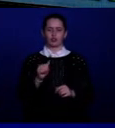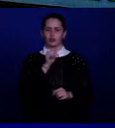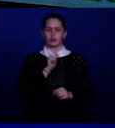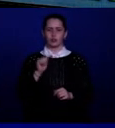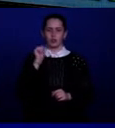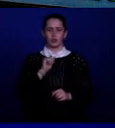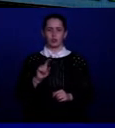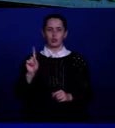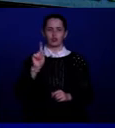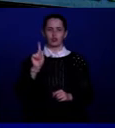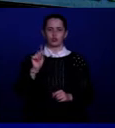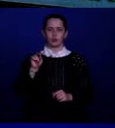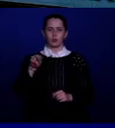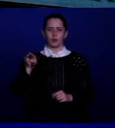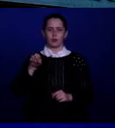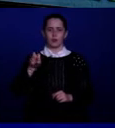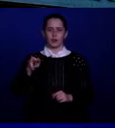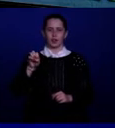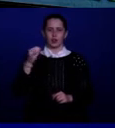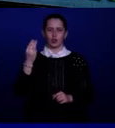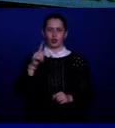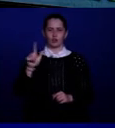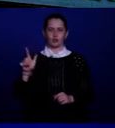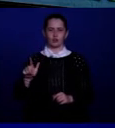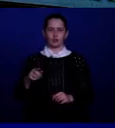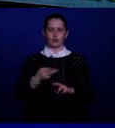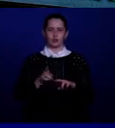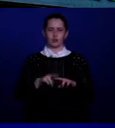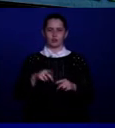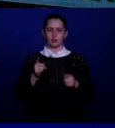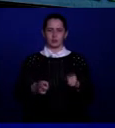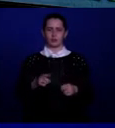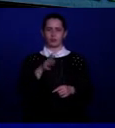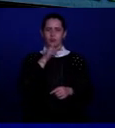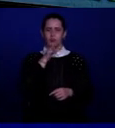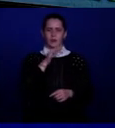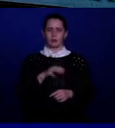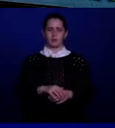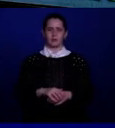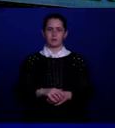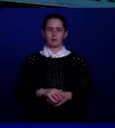тайну. Что делаешь? Это глагол настоящего времени.